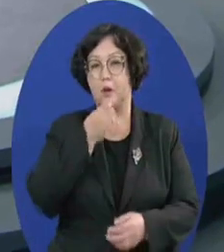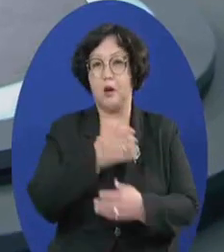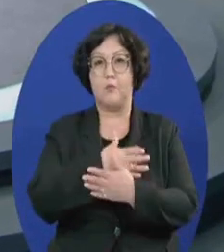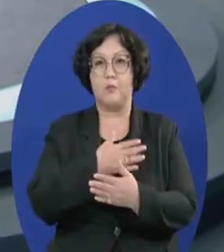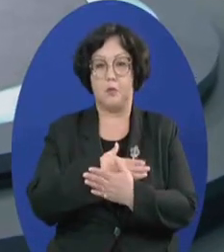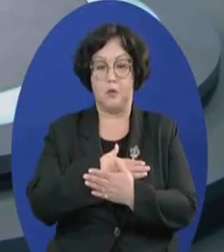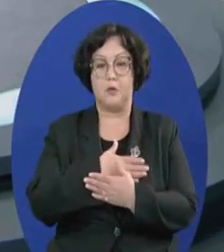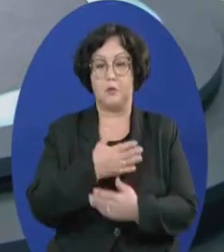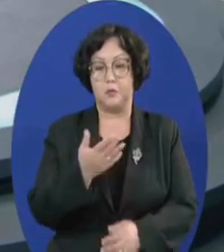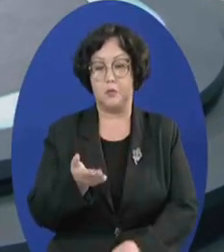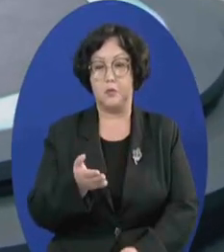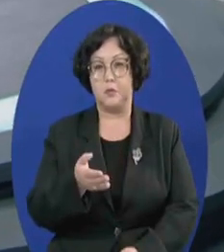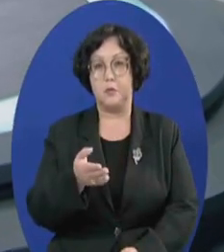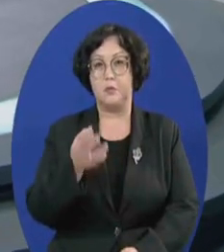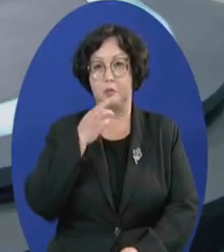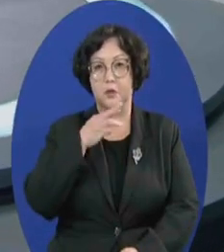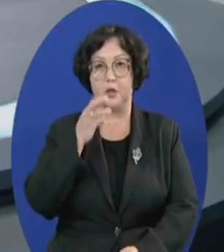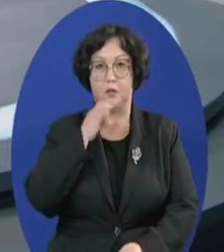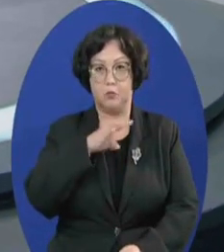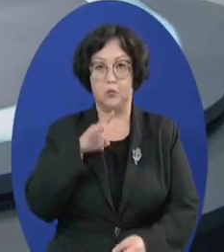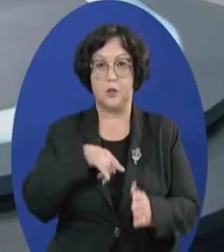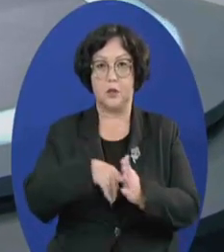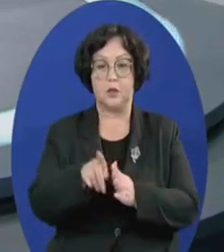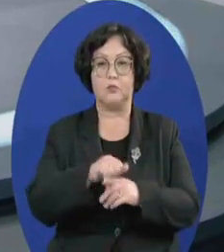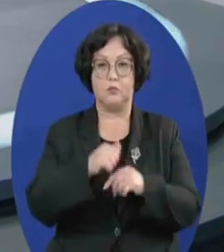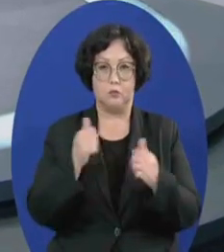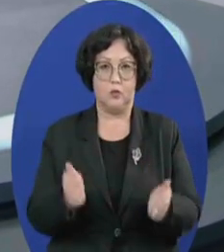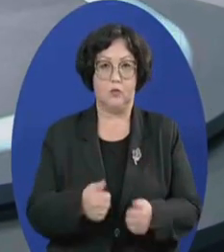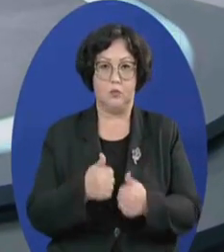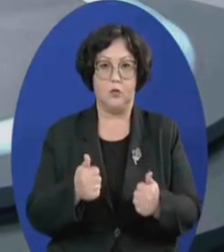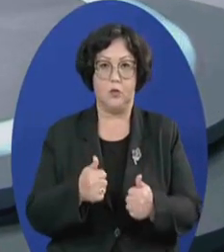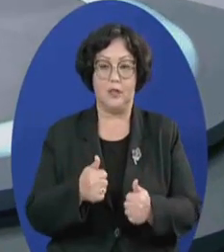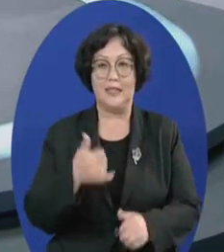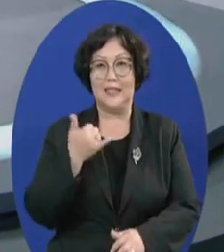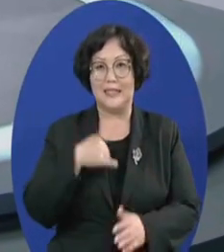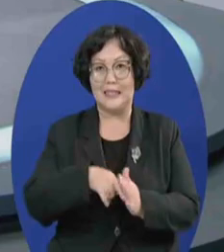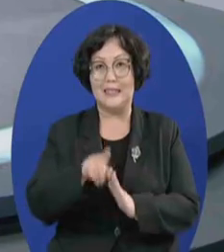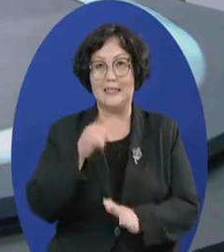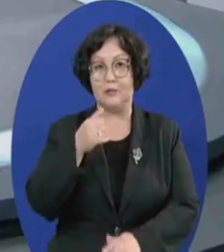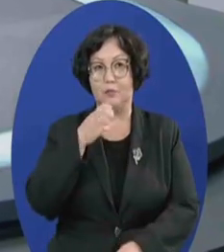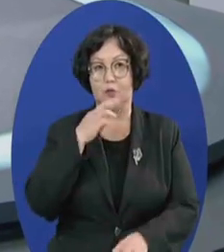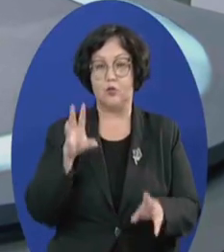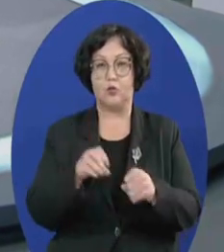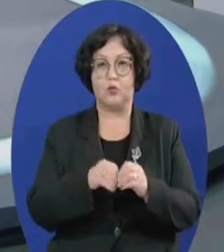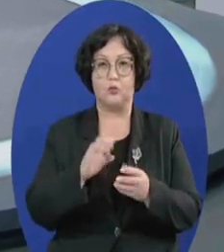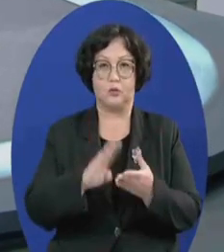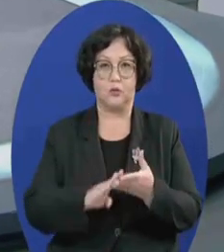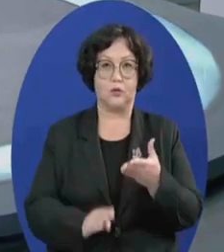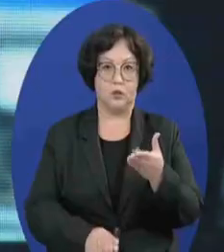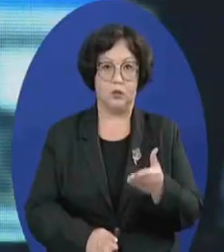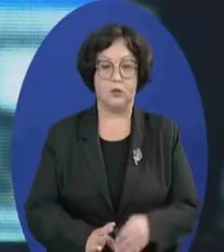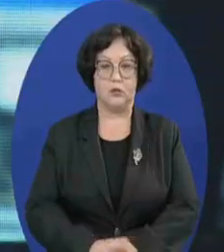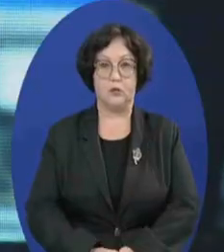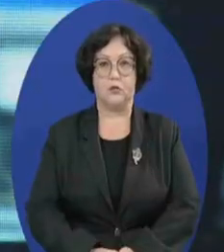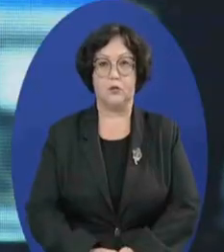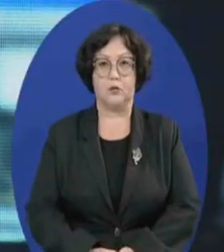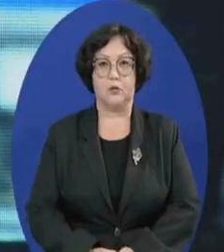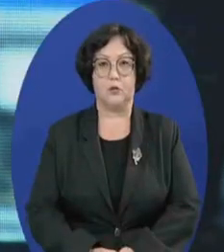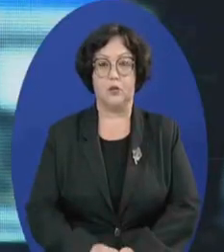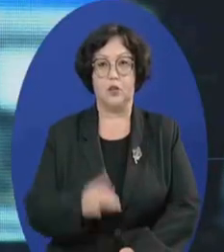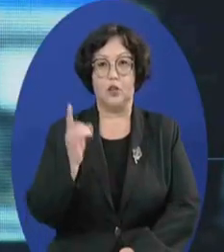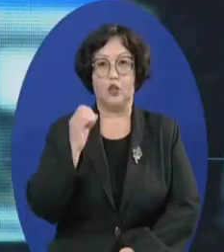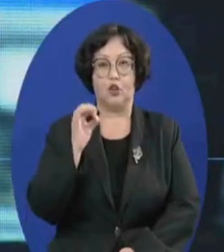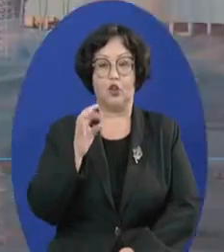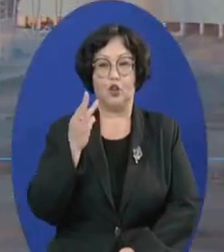сайхан амарч байгаа ч байна уу. Сагийн хурд мэдээллийн хөтөлбөр Мягмар гэргийн дугаараа эхэлж байна. Эхлээд зарим мэдээний товч агуулгатай танилцах болно.